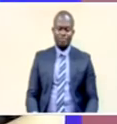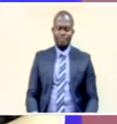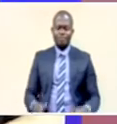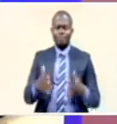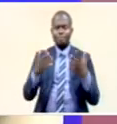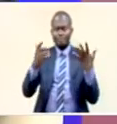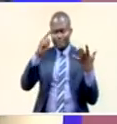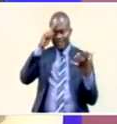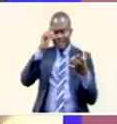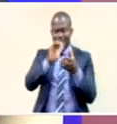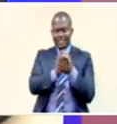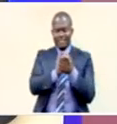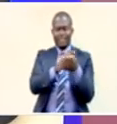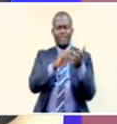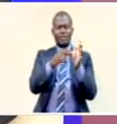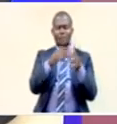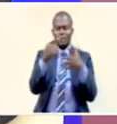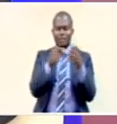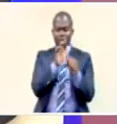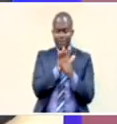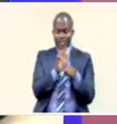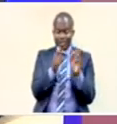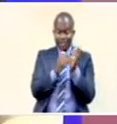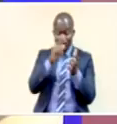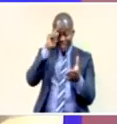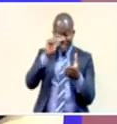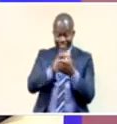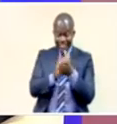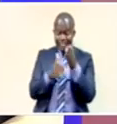icyizere kivuze byinshi icyizere kandi kirubakwa